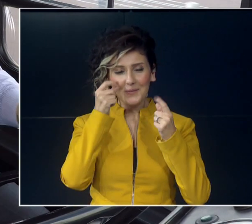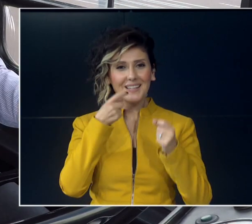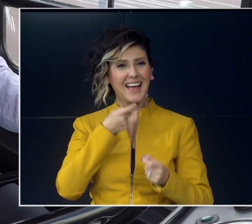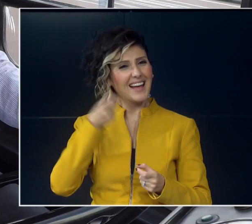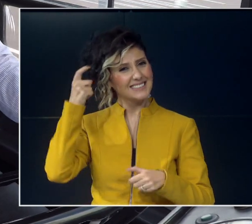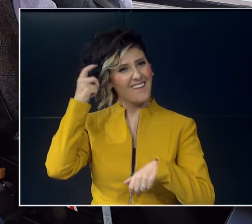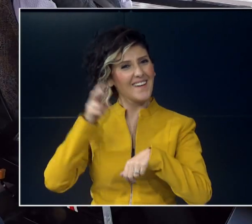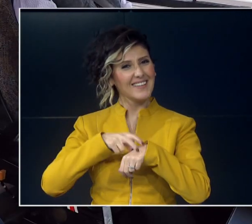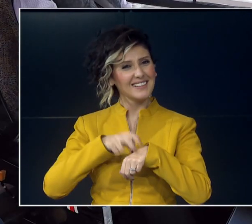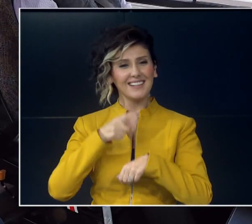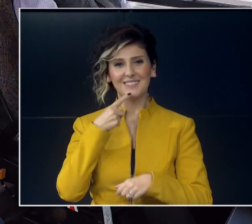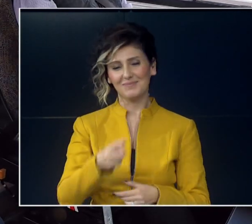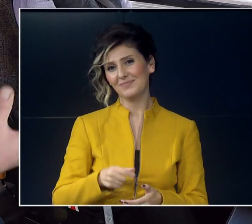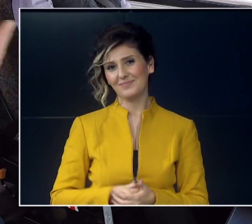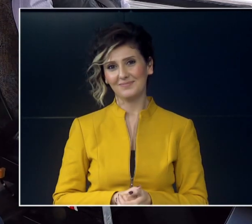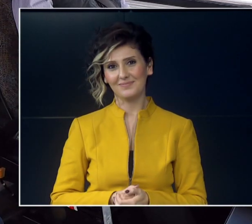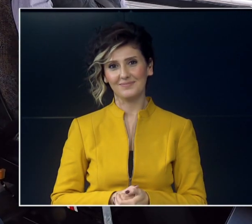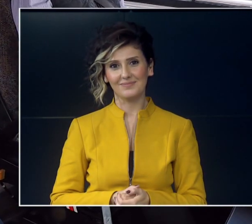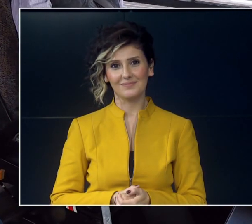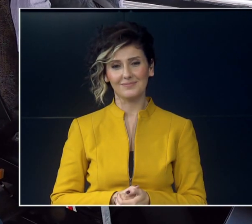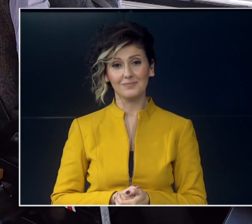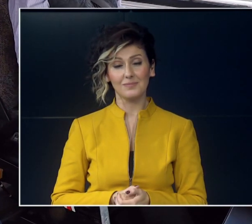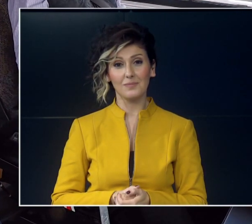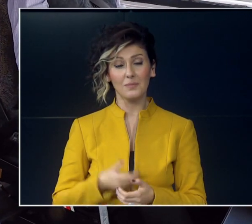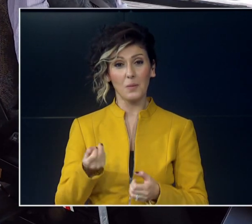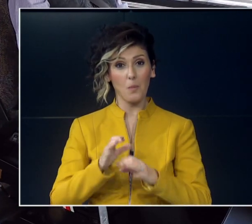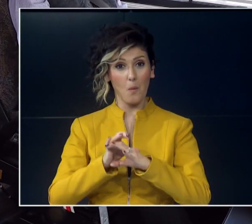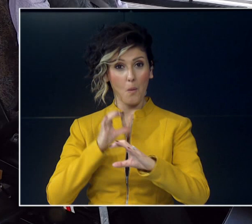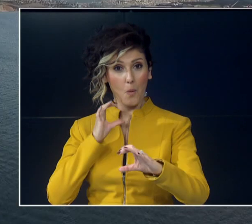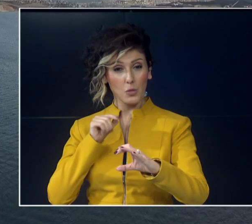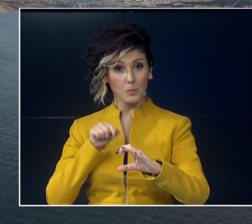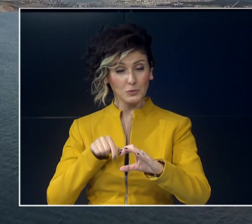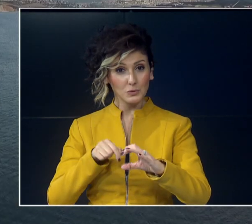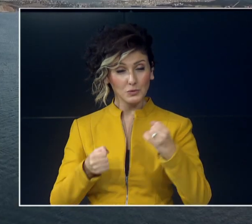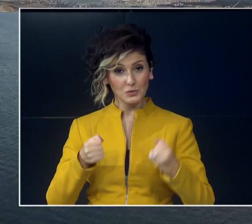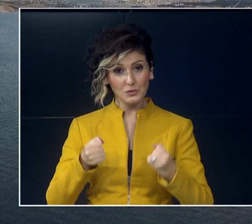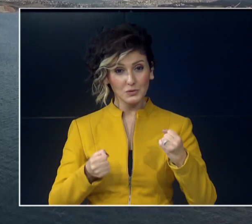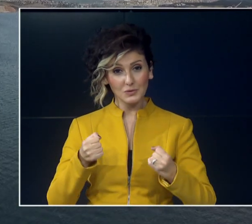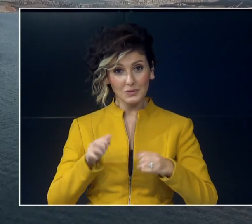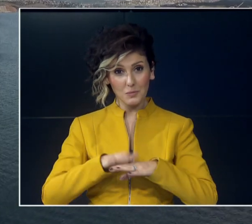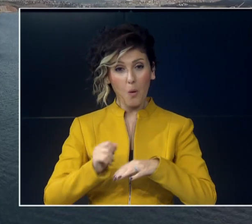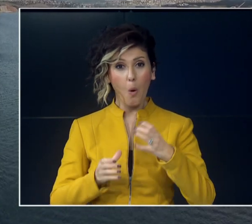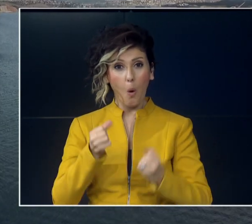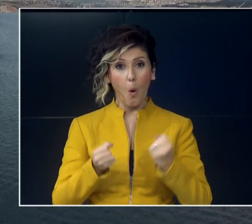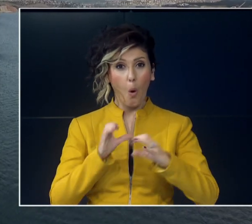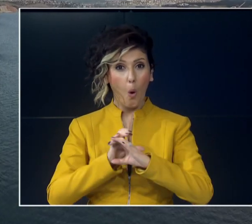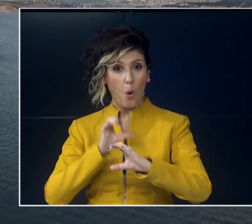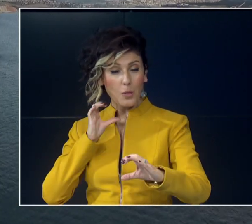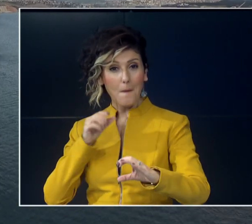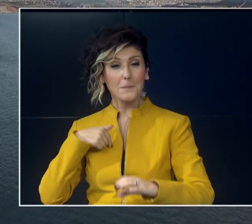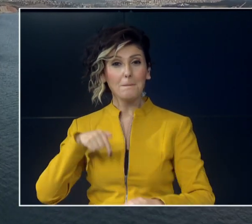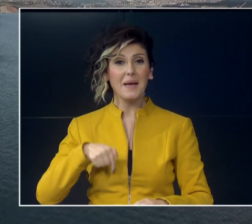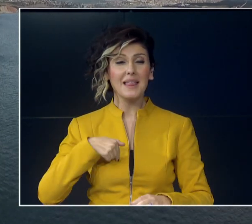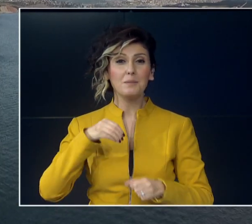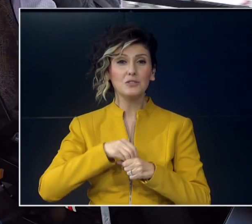günlerimi hatırladım. Ne hatırladın? Bu otobüs, şu anda sürdüğümüz otobüs benim için